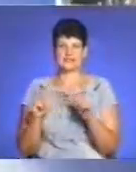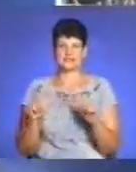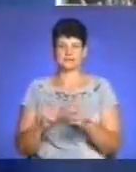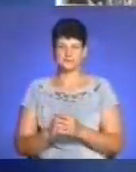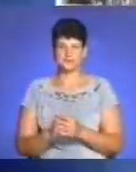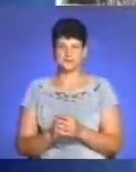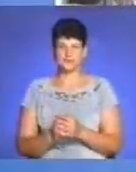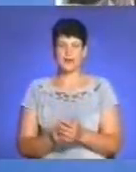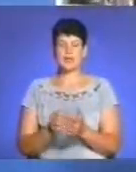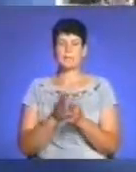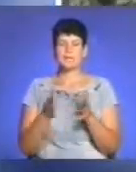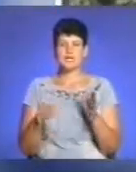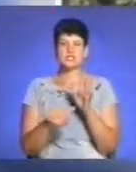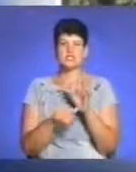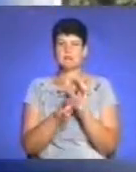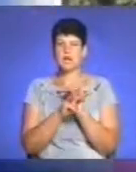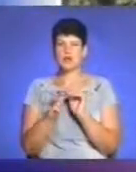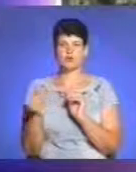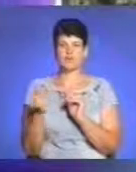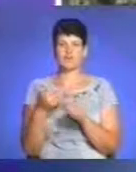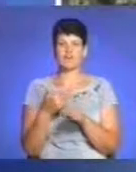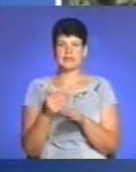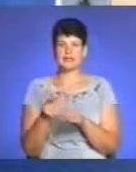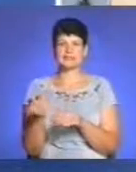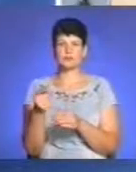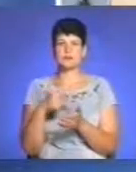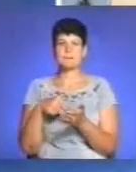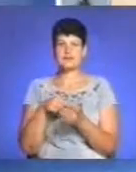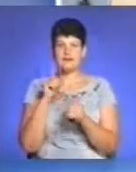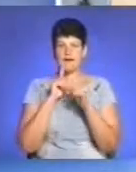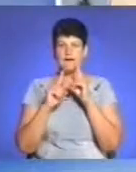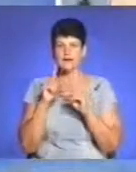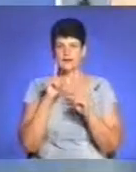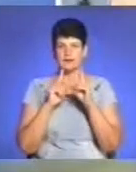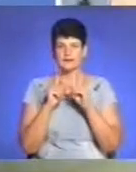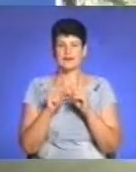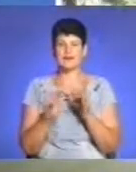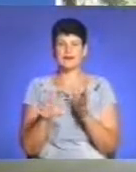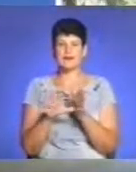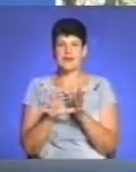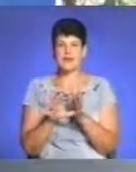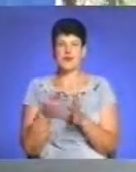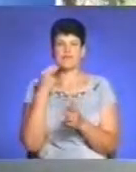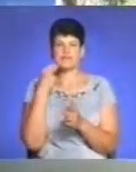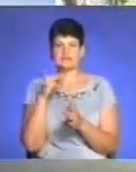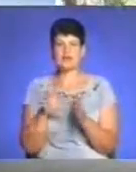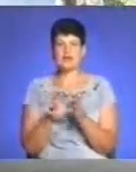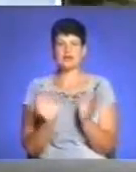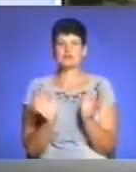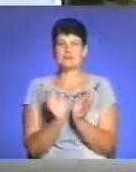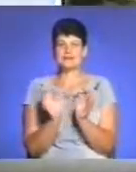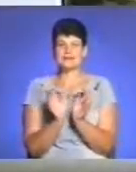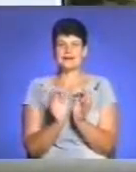Понад 6 мільйонів гривень виділила Тернопільська міська рада на реалізацію програми енергоефективності, енергозбереження та термомодернізації